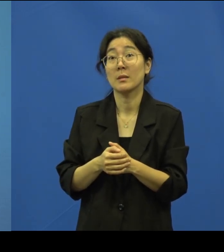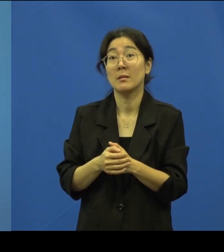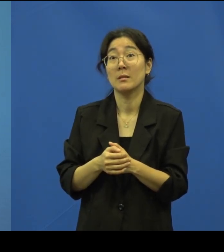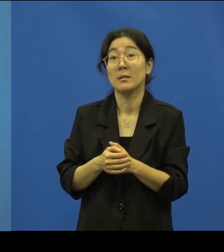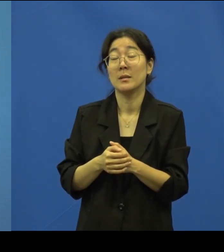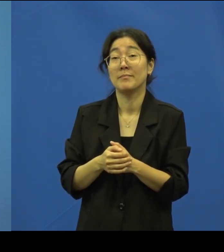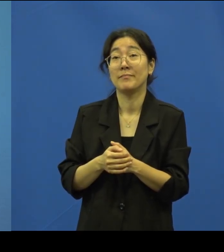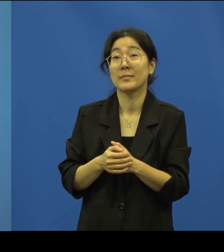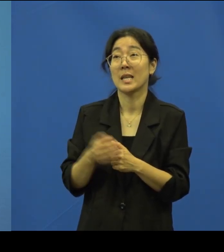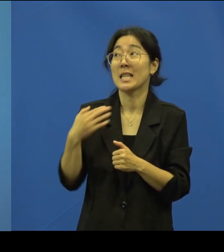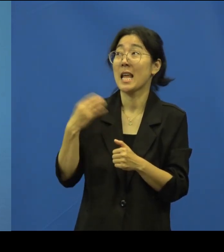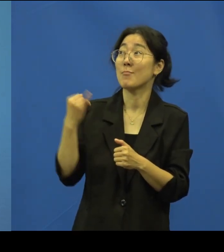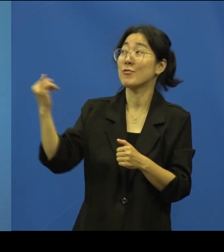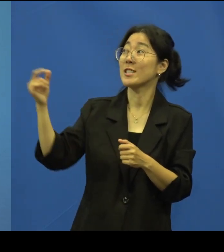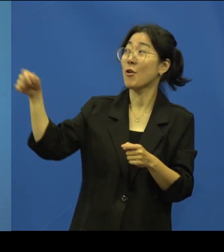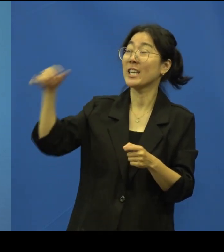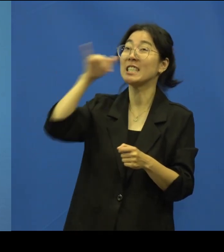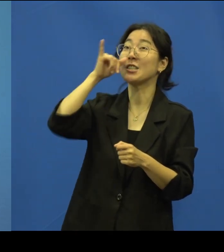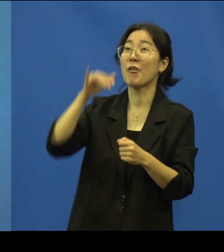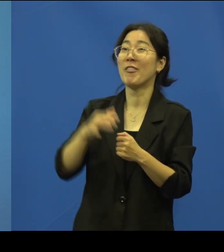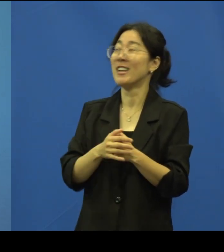아내에게 그랬어요.